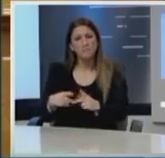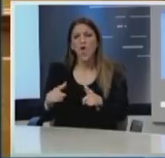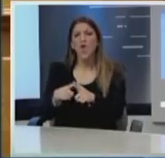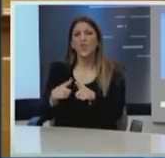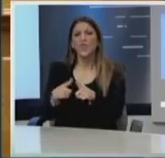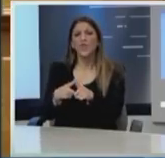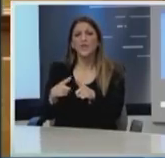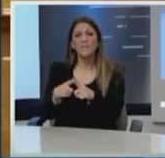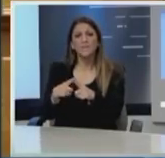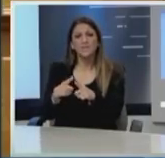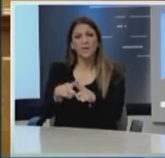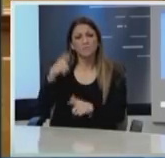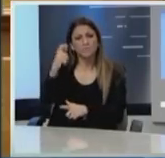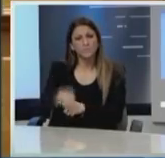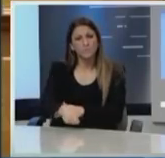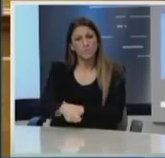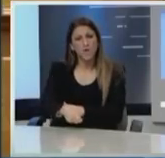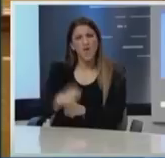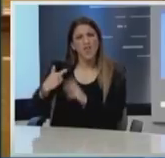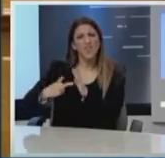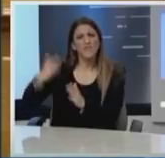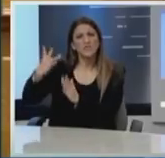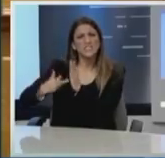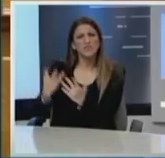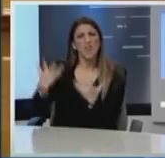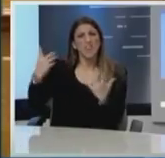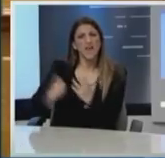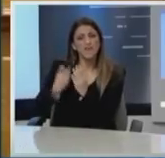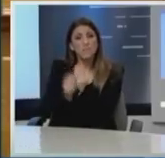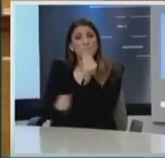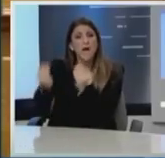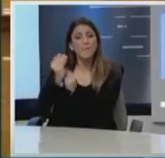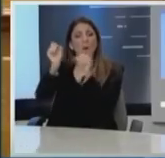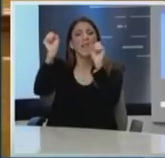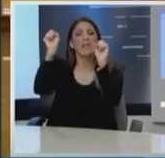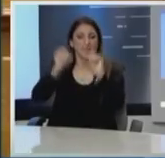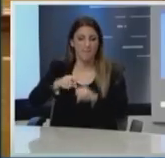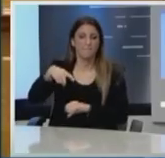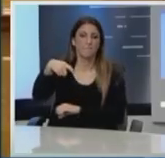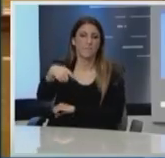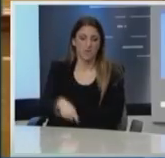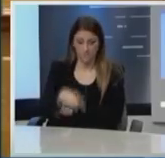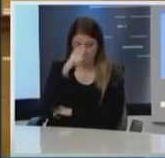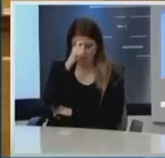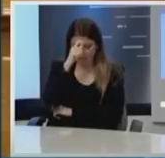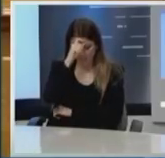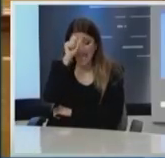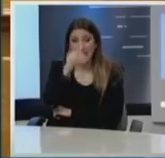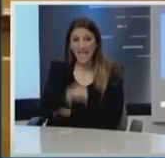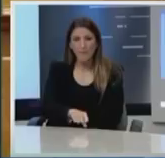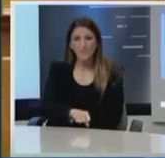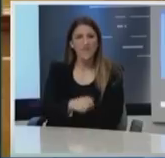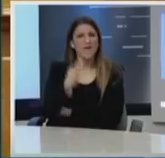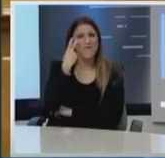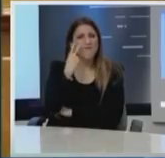δοκιμαστήρια, υπερδαπλάσια, υπερτριπλάσια, υπερδεκαπλάσια. Βεβαίως και πληρώσαμε. Από πού προκύπτει? Από